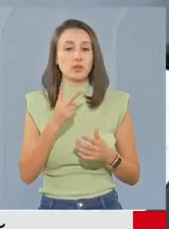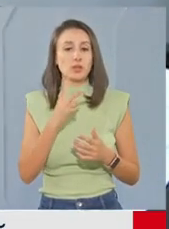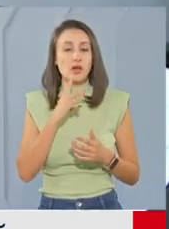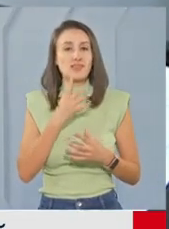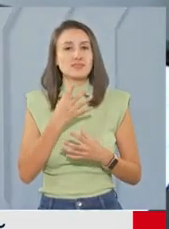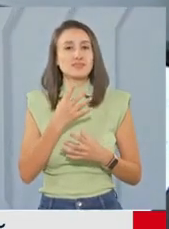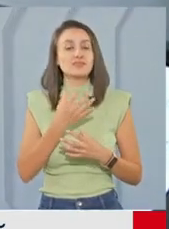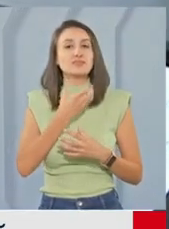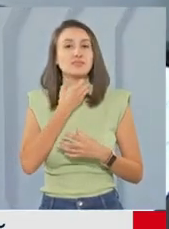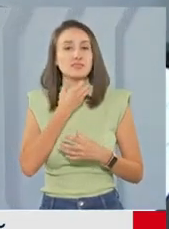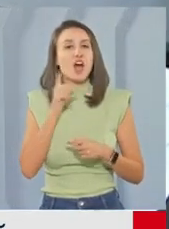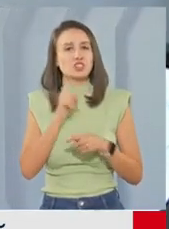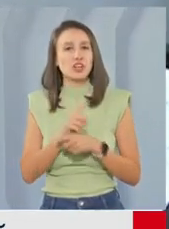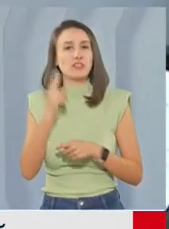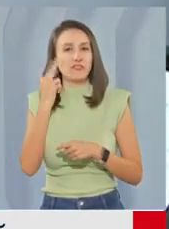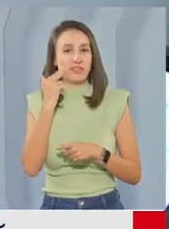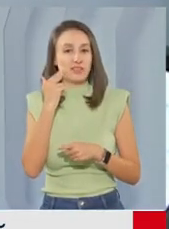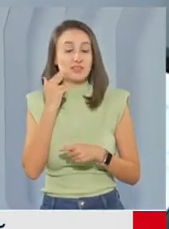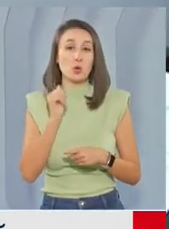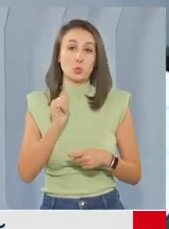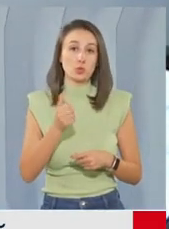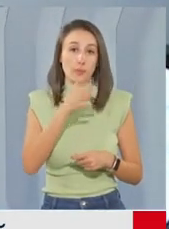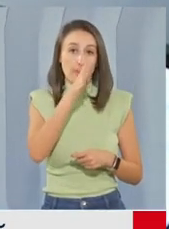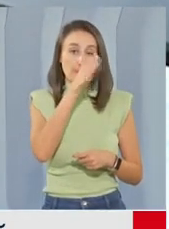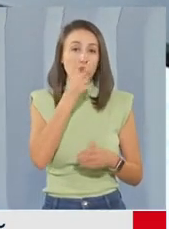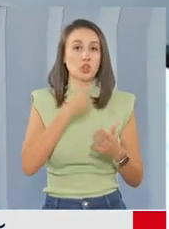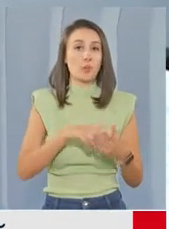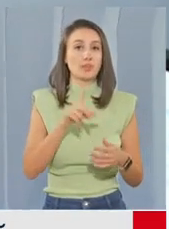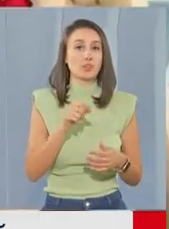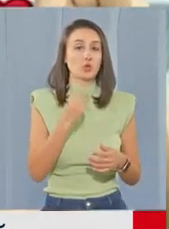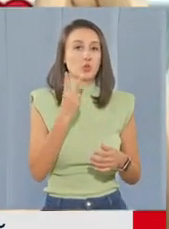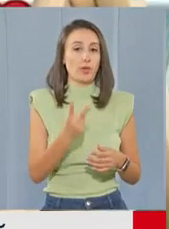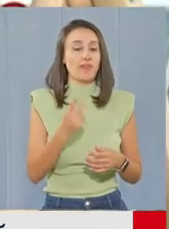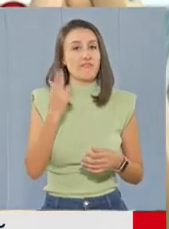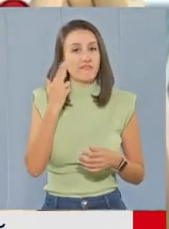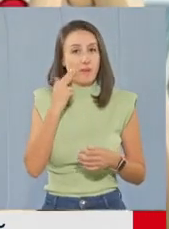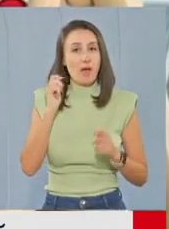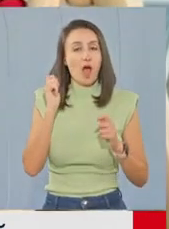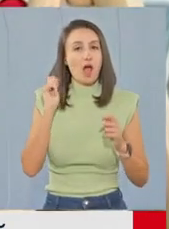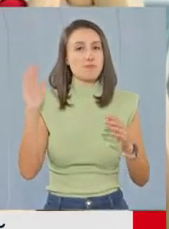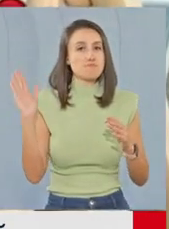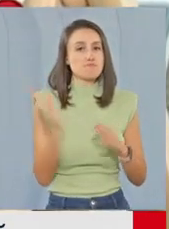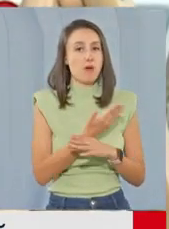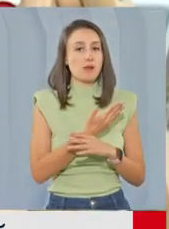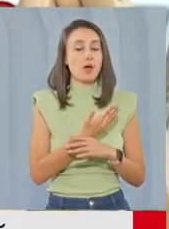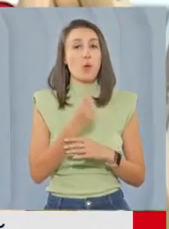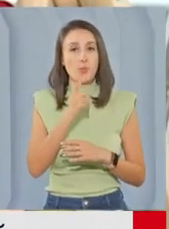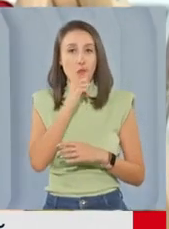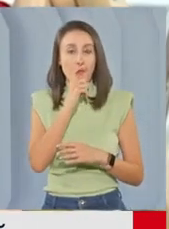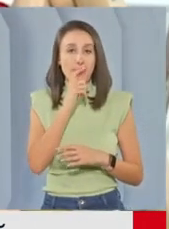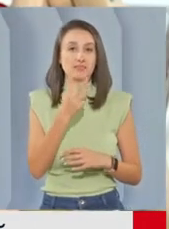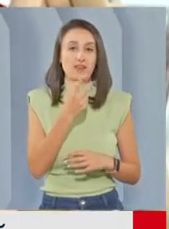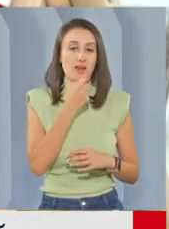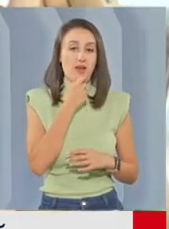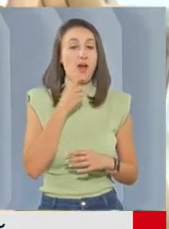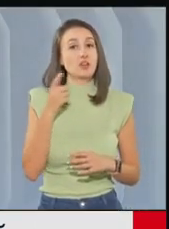strâns o cu mâna în zona gâtului pe aceeași fetiță pe 11 aprilie 2022 femeia a lovit cu palma în zona feței un băiat de